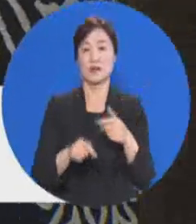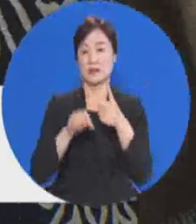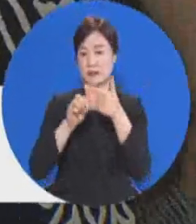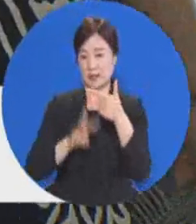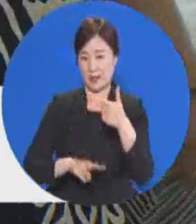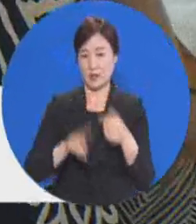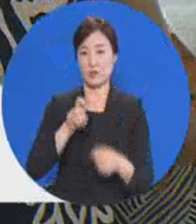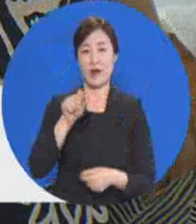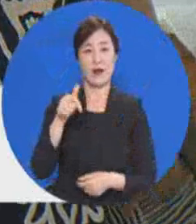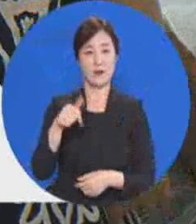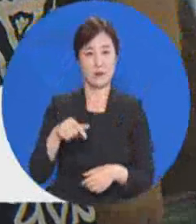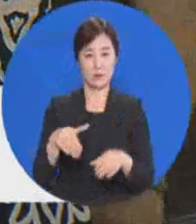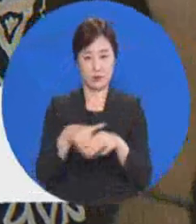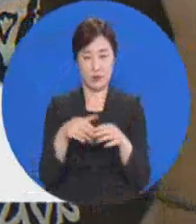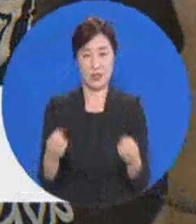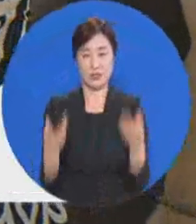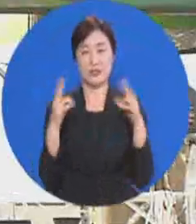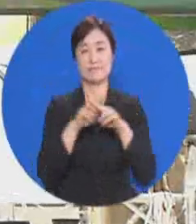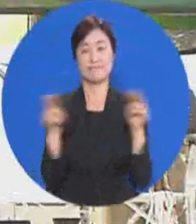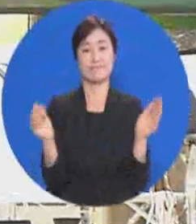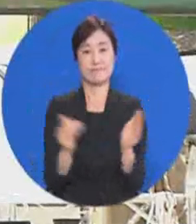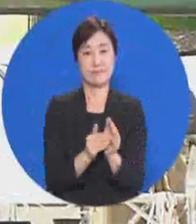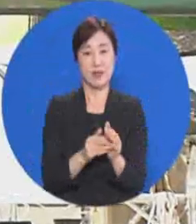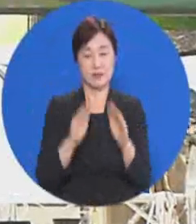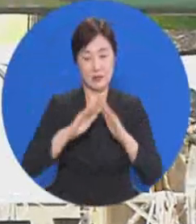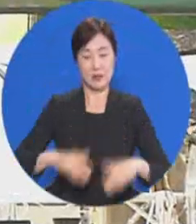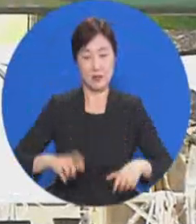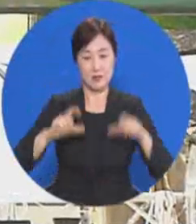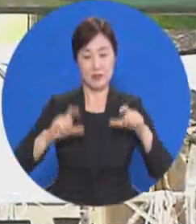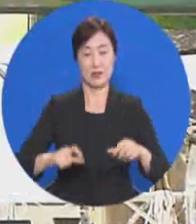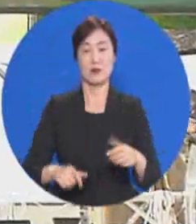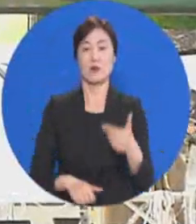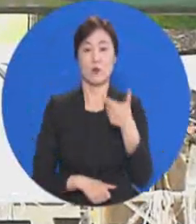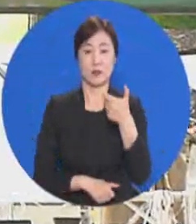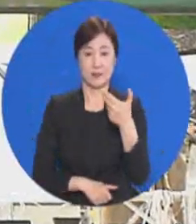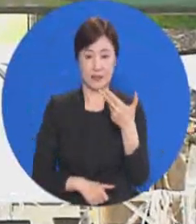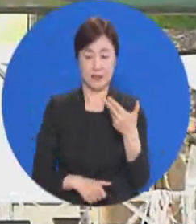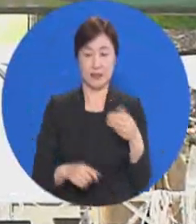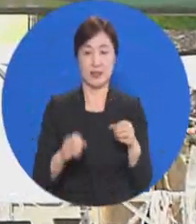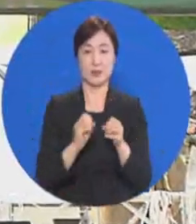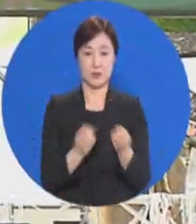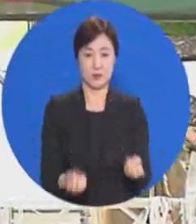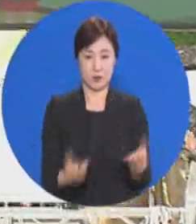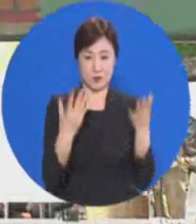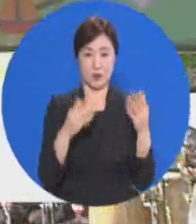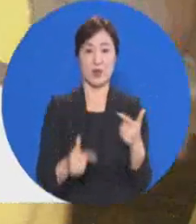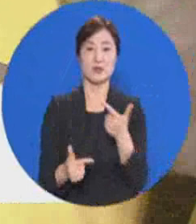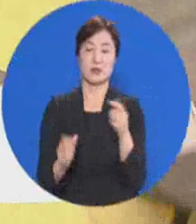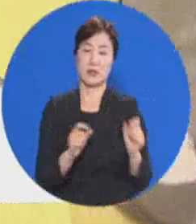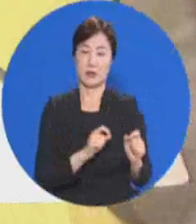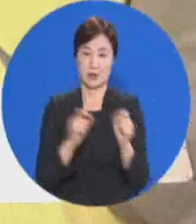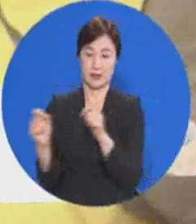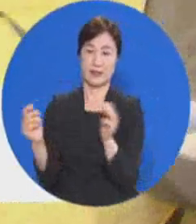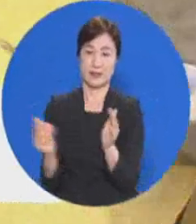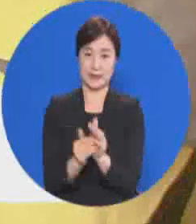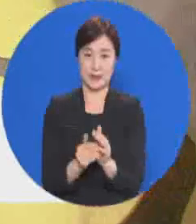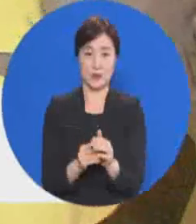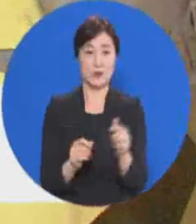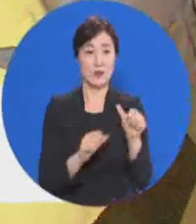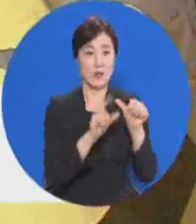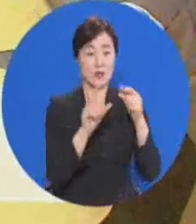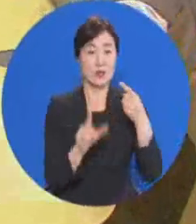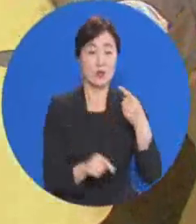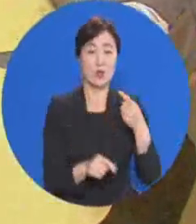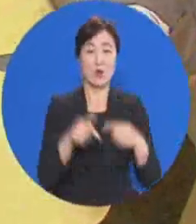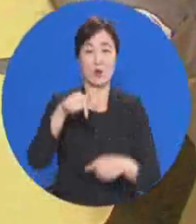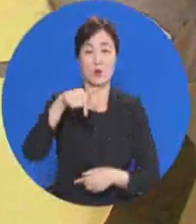취소됐습니다. 전남에서는 현재까지 56개 축제가 취소되고 6개 축제가 연기되는 등 올 1월 고흥군의